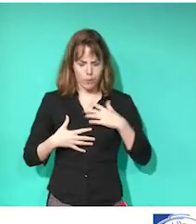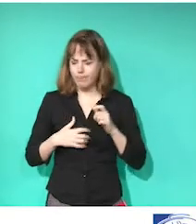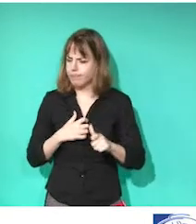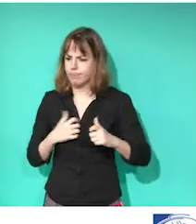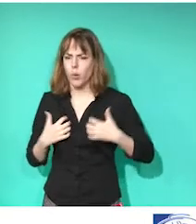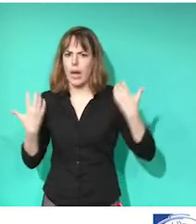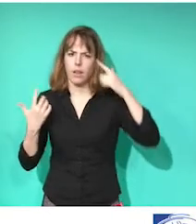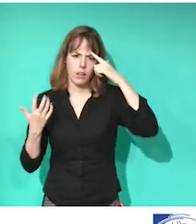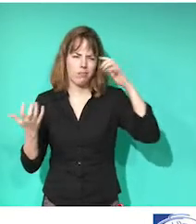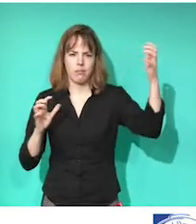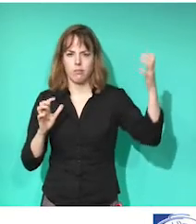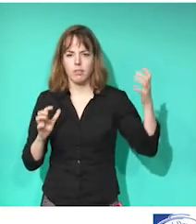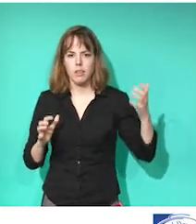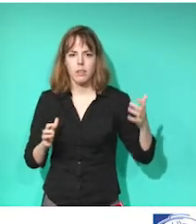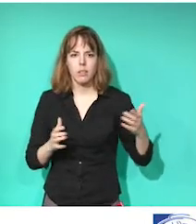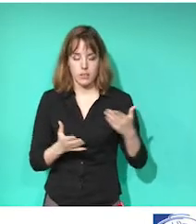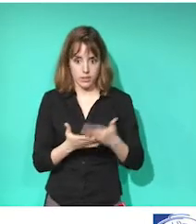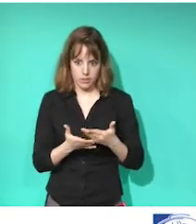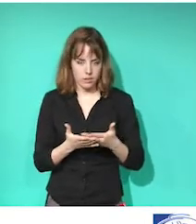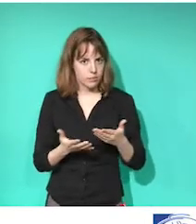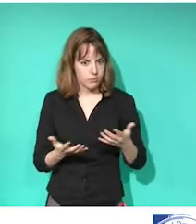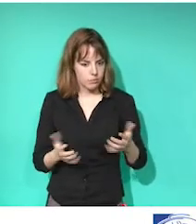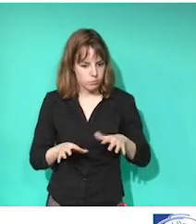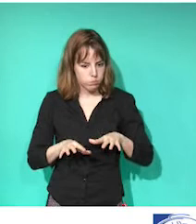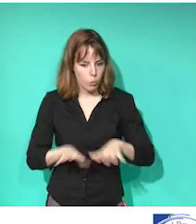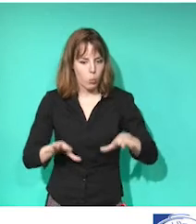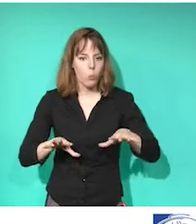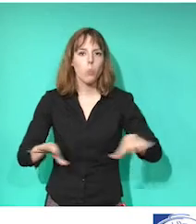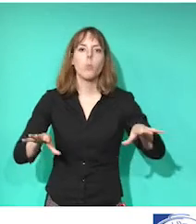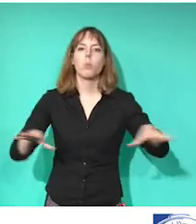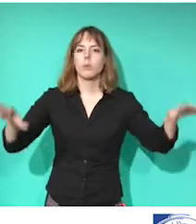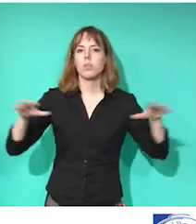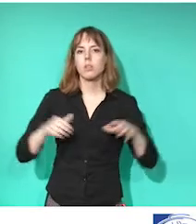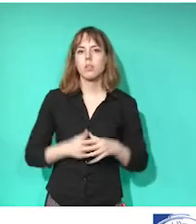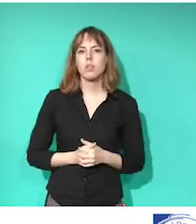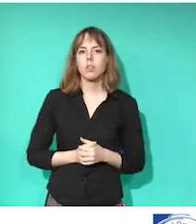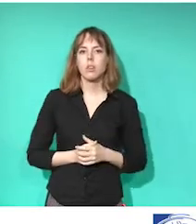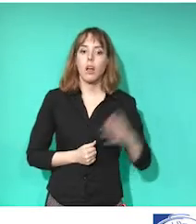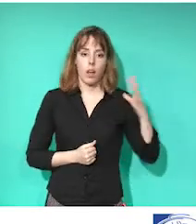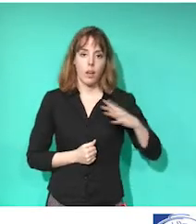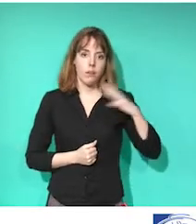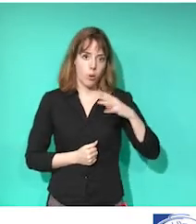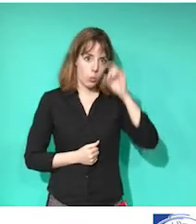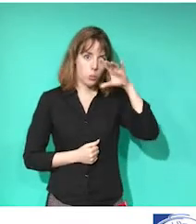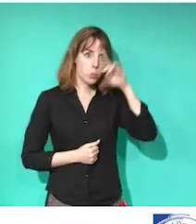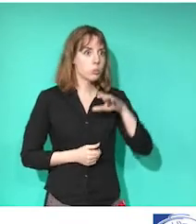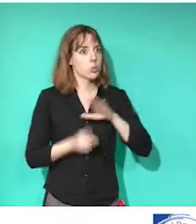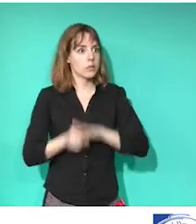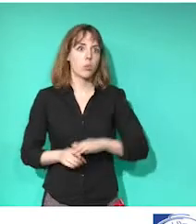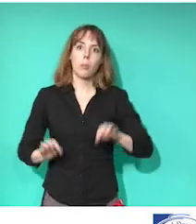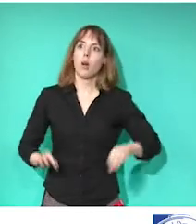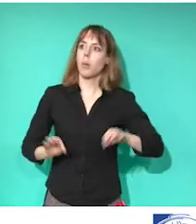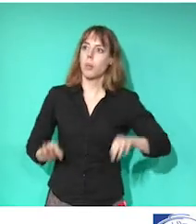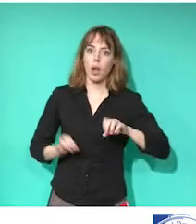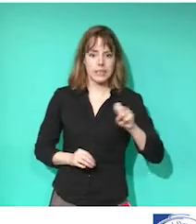ça qui est, je crois, très manifeste. C'est que petit à petit, alors même qu'on était dans le déni, le blanchiment,